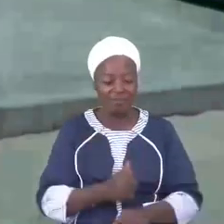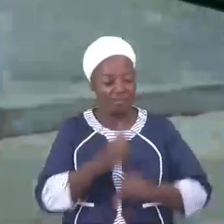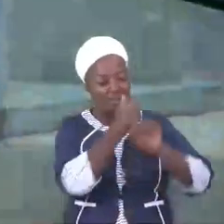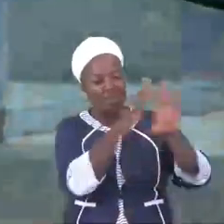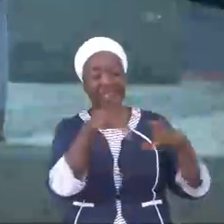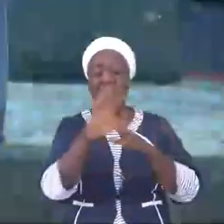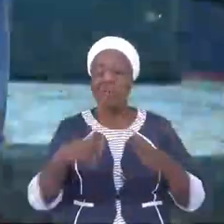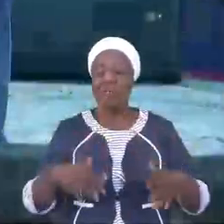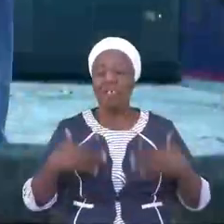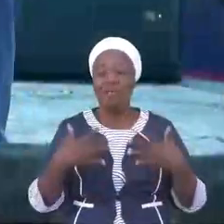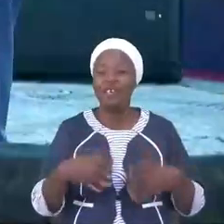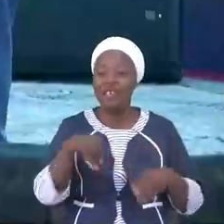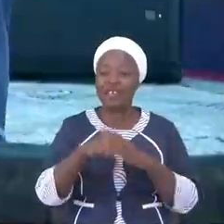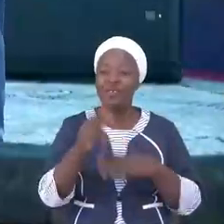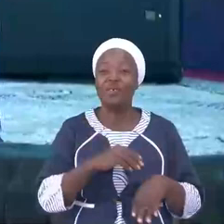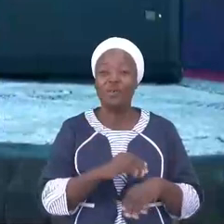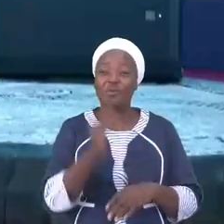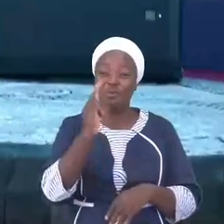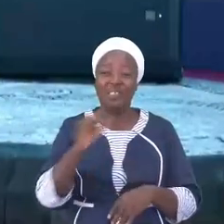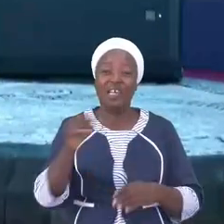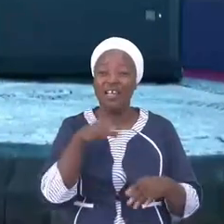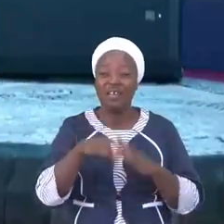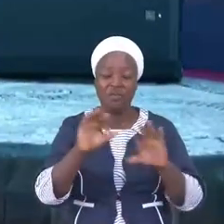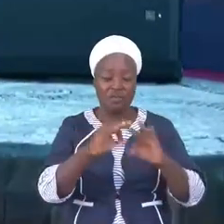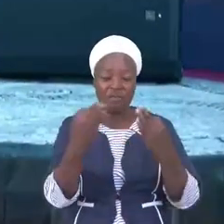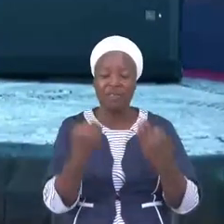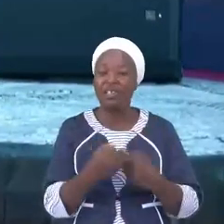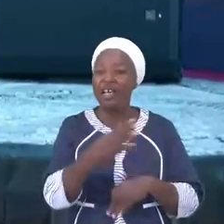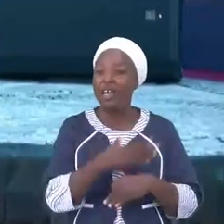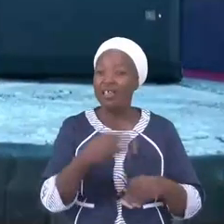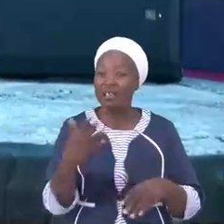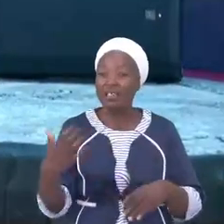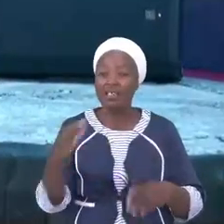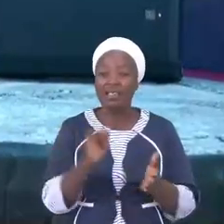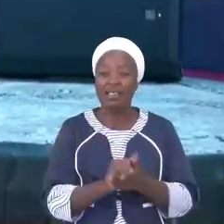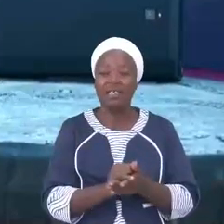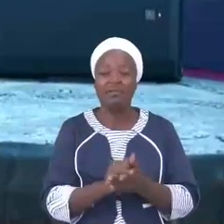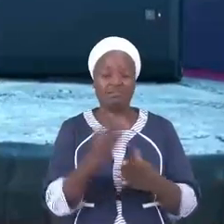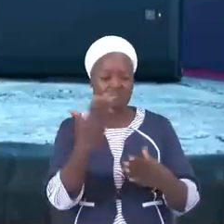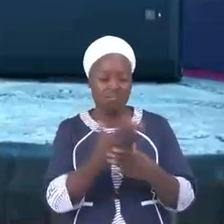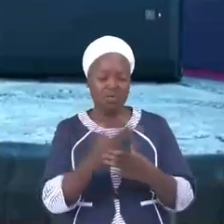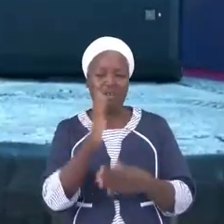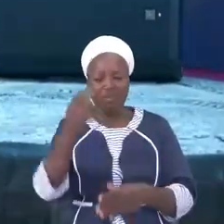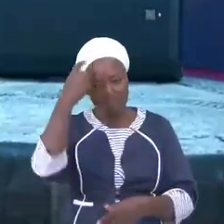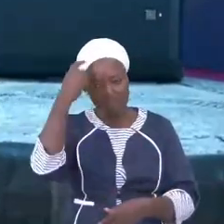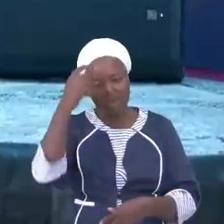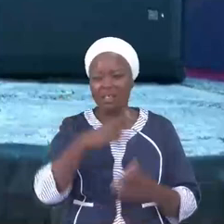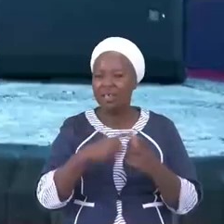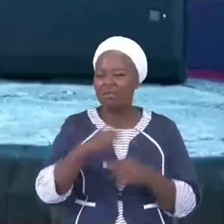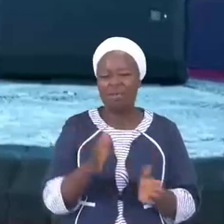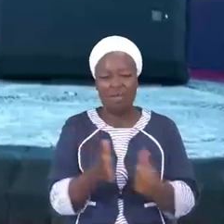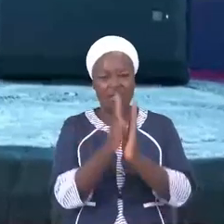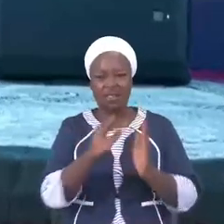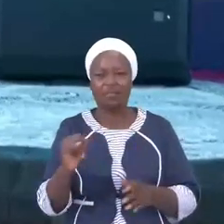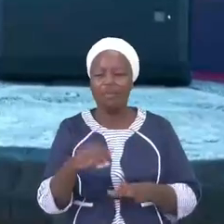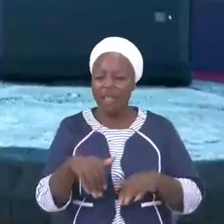dans ton ministère, dans ta famille, et les choses qui te dérangent, et tu te demandes comment cela va